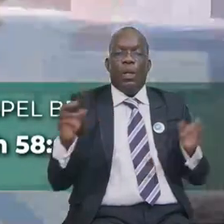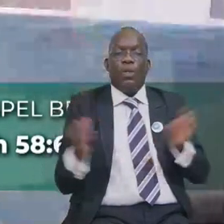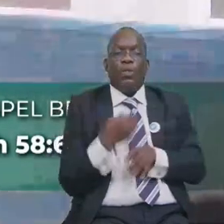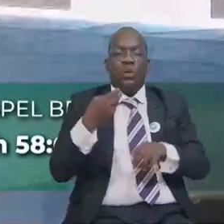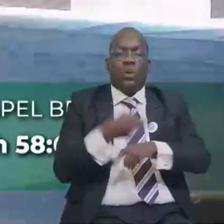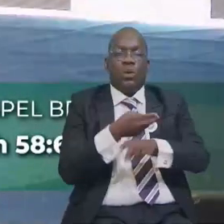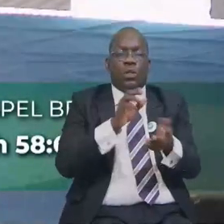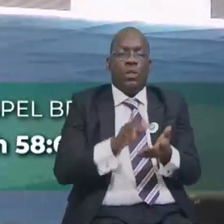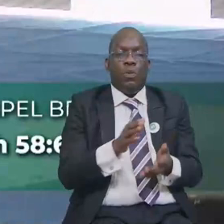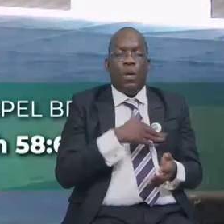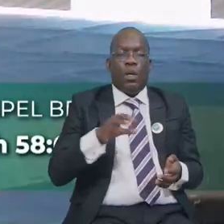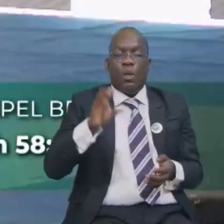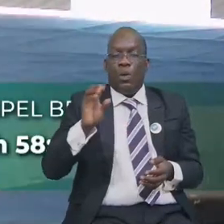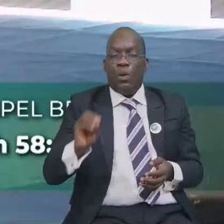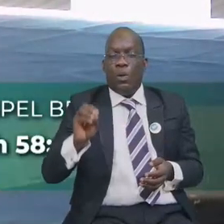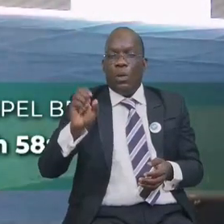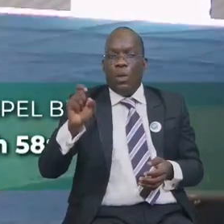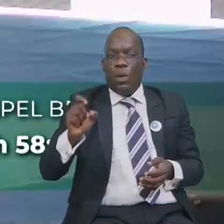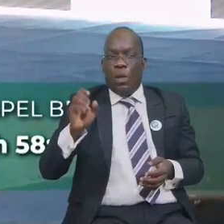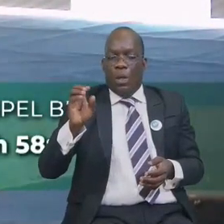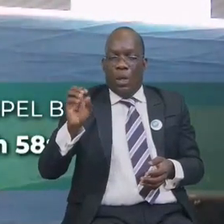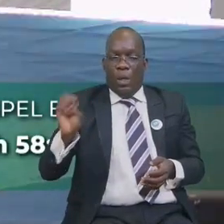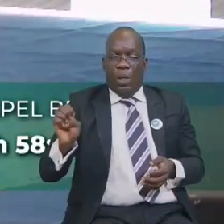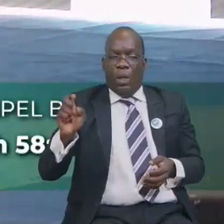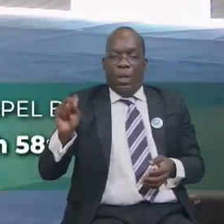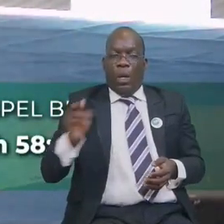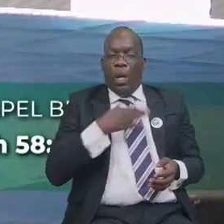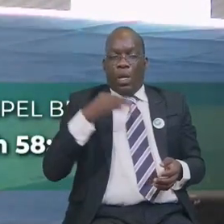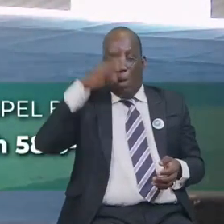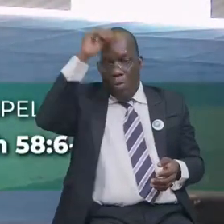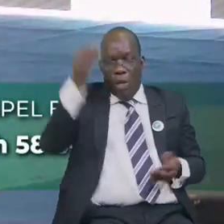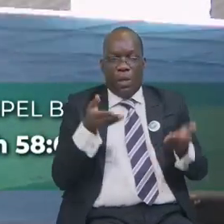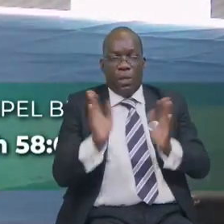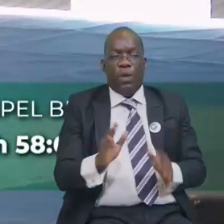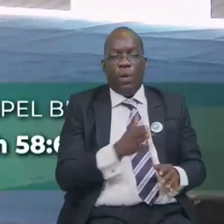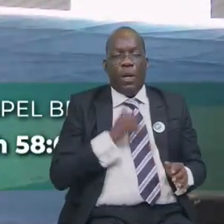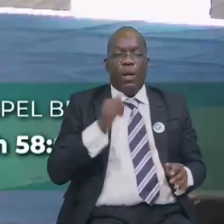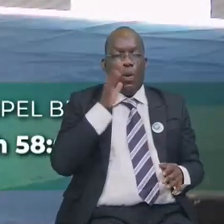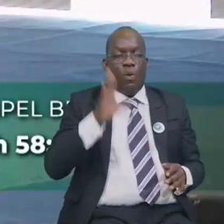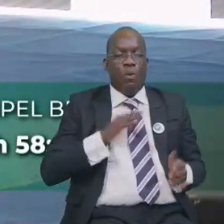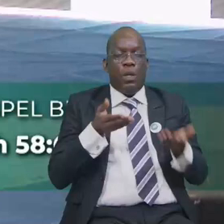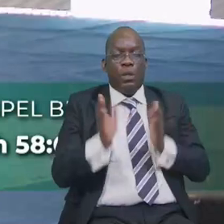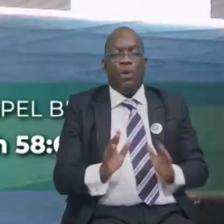Abimélec prit des brebis, des bœufs, des serviteurs, des servantes et les donna à Abraham